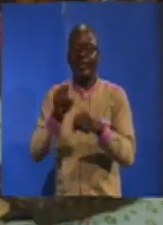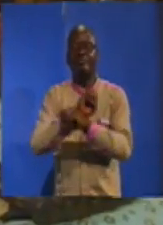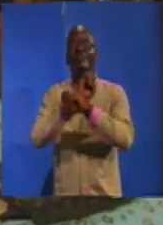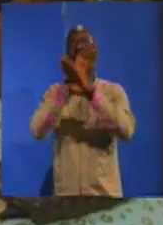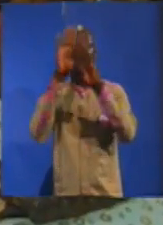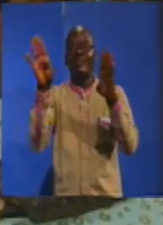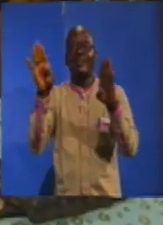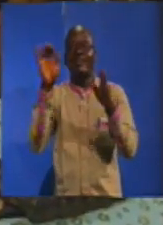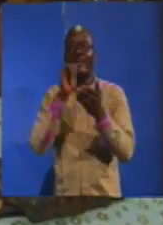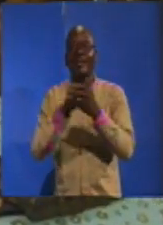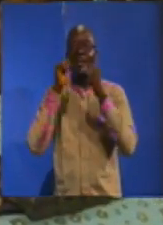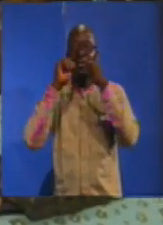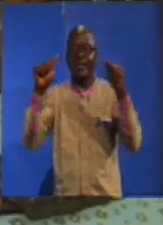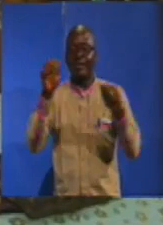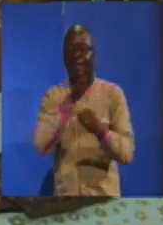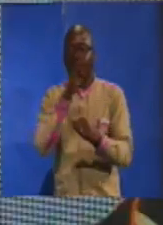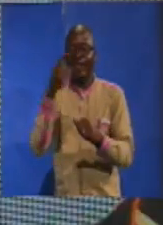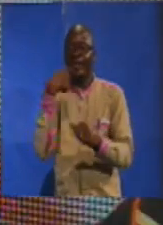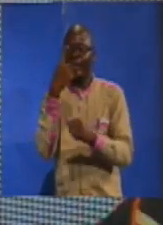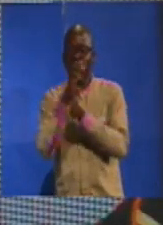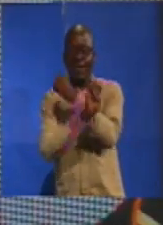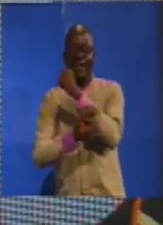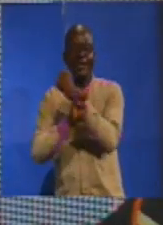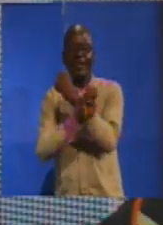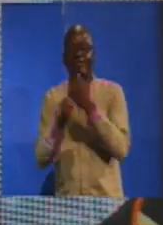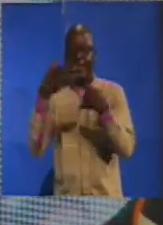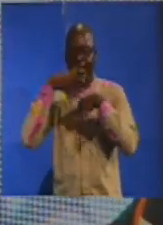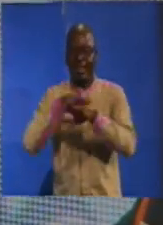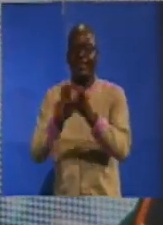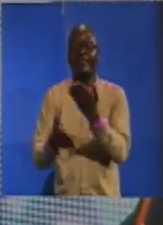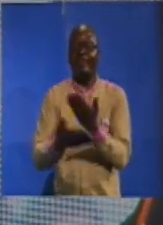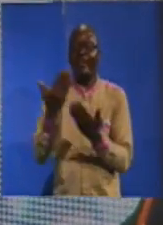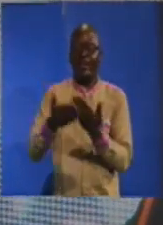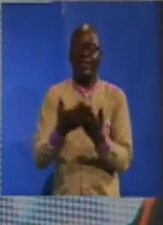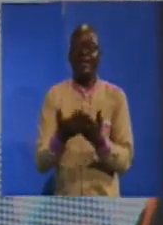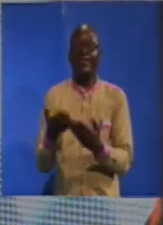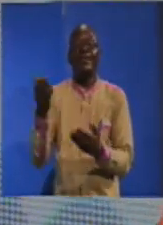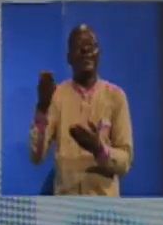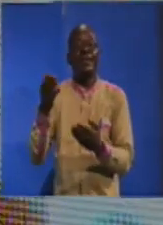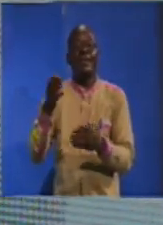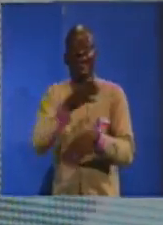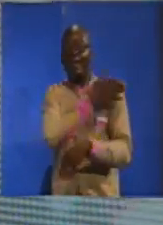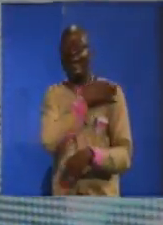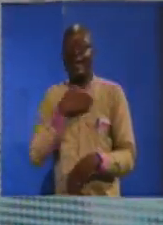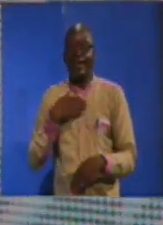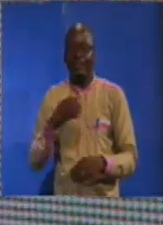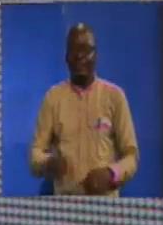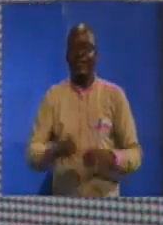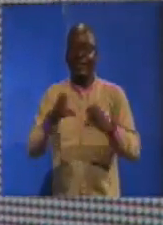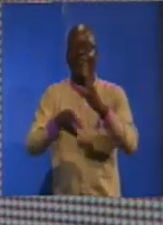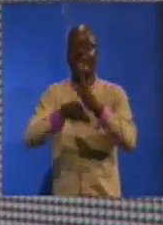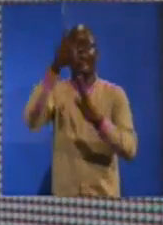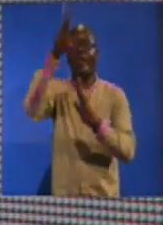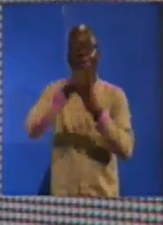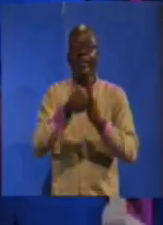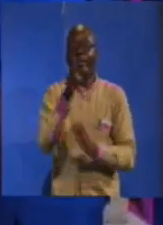C'est l'insertion des Burkinabés qui sont à l'extérieur, leur insertion facile et en plus leur contribution au développement du